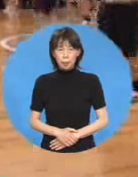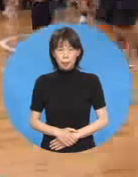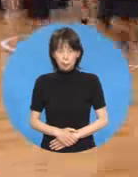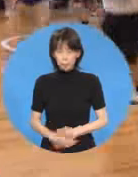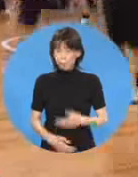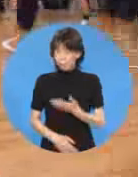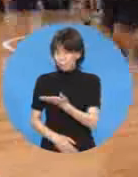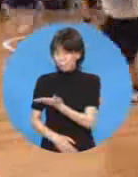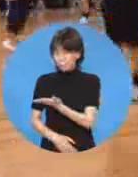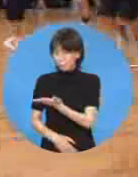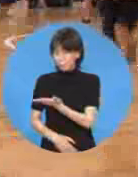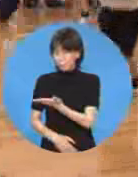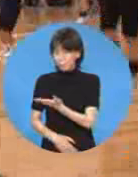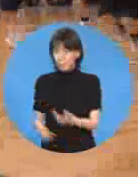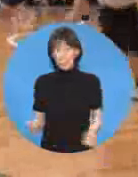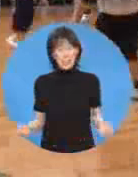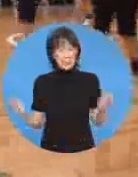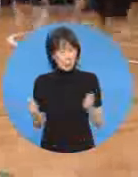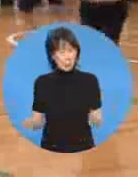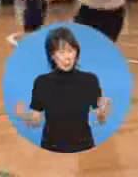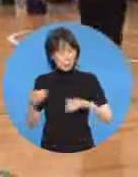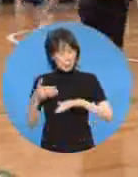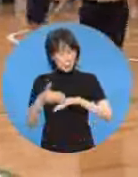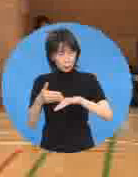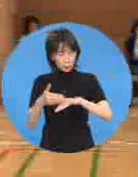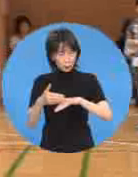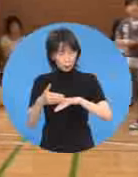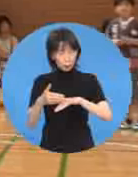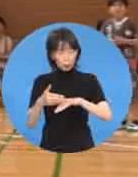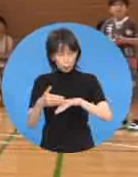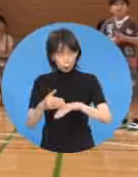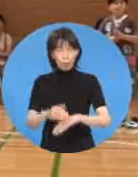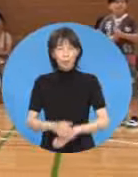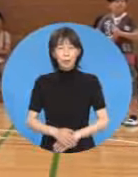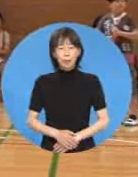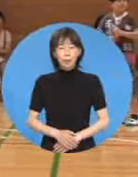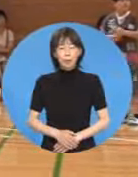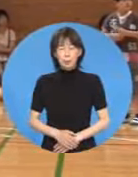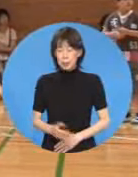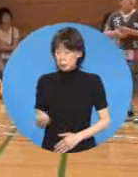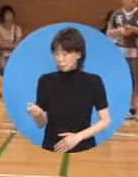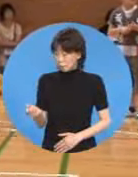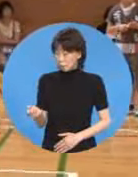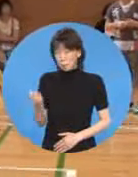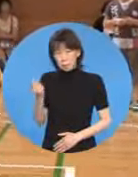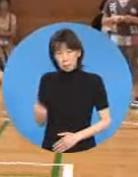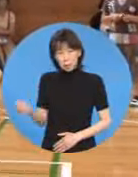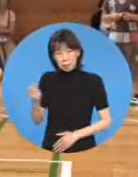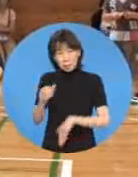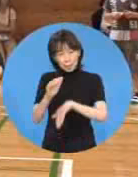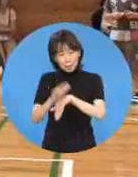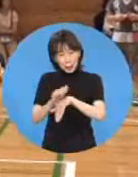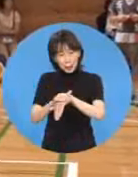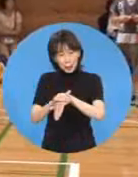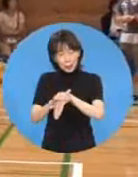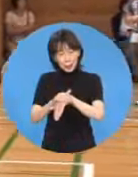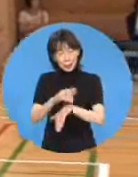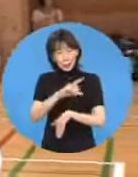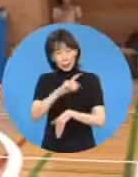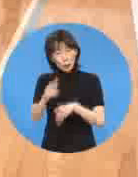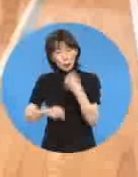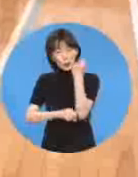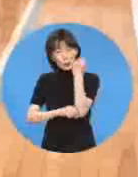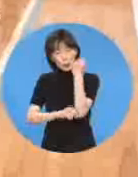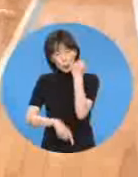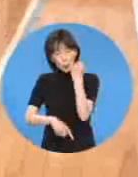ますこちらは縄跳びの練習です今回はグリップの握り方や手首の回し方